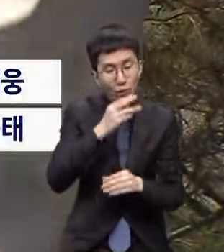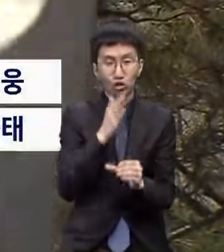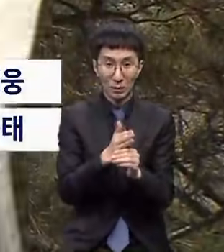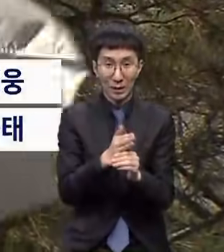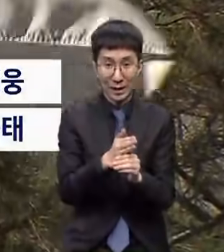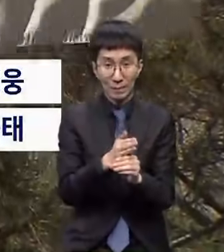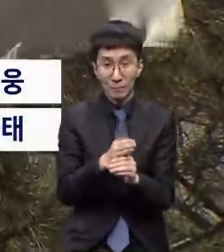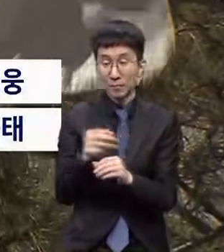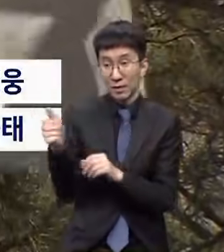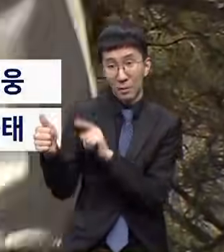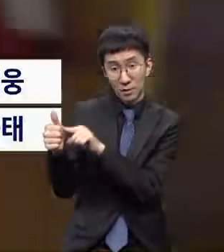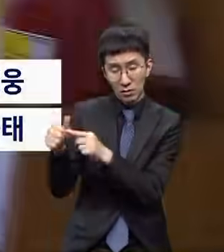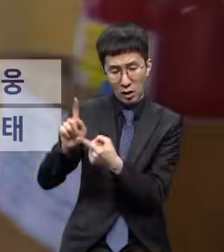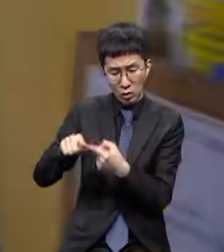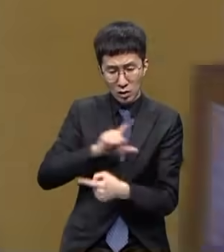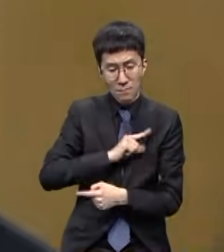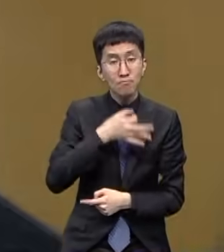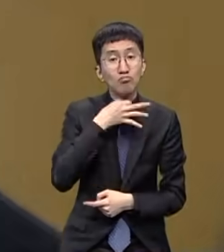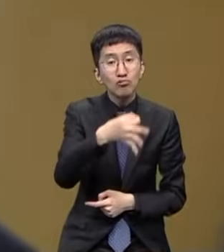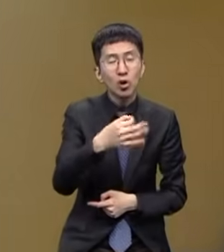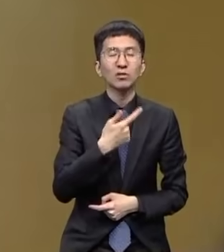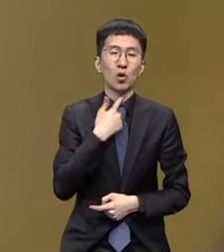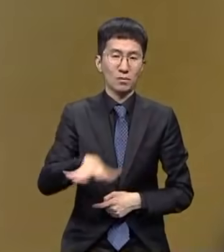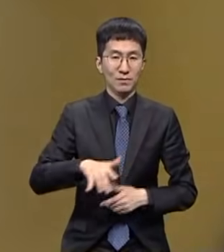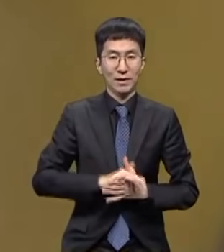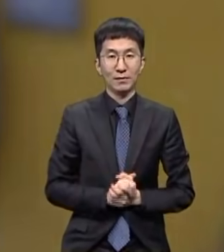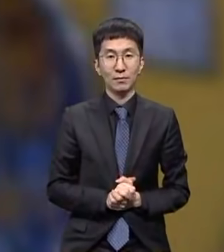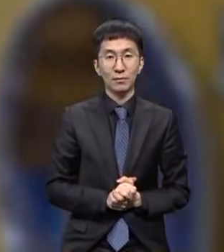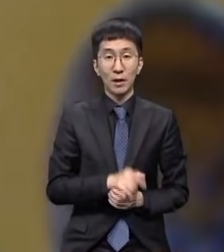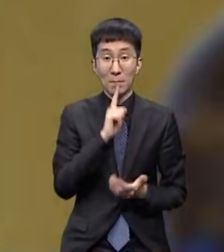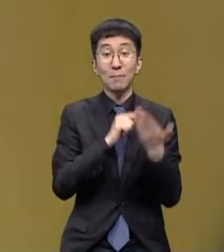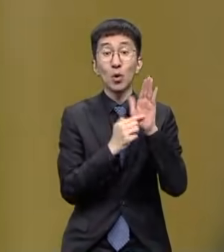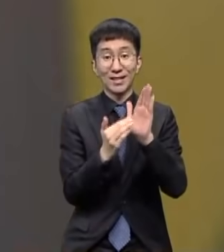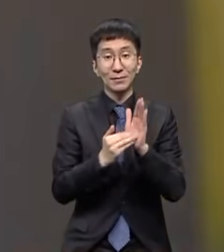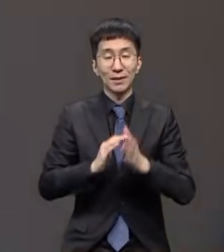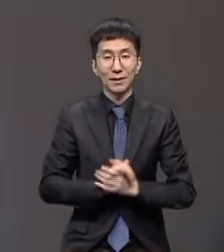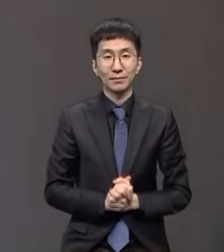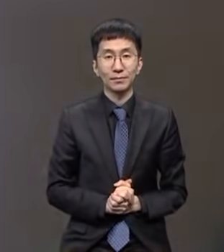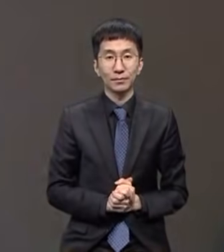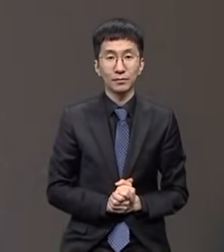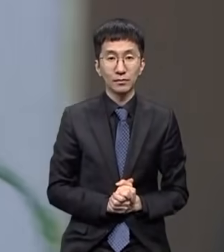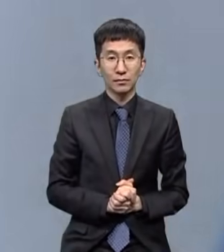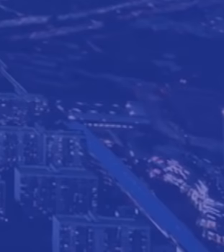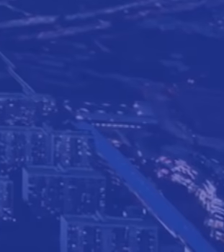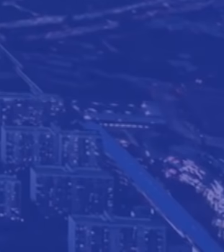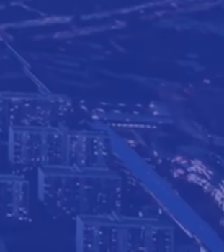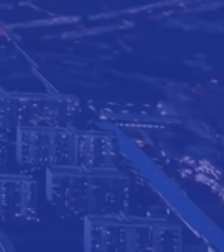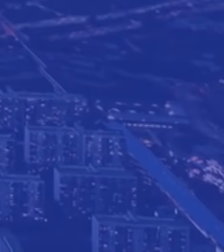제보자의 신원을 노출한 사실은 없다고 밝혔습니다. SBS 이현정입니다.